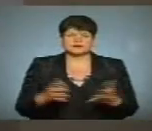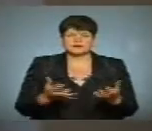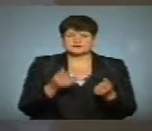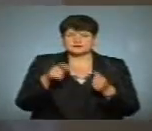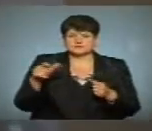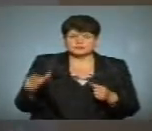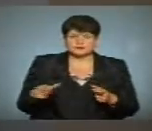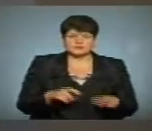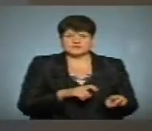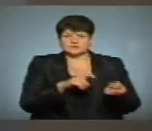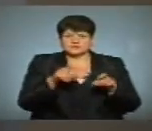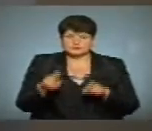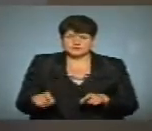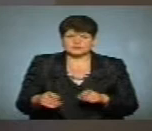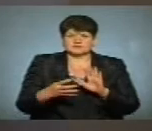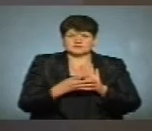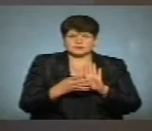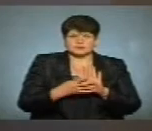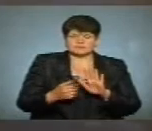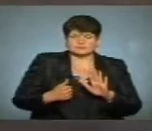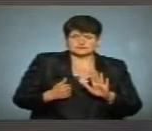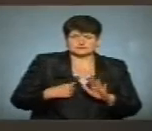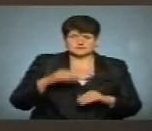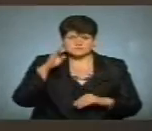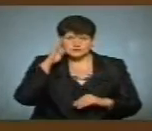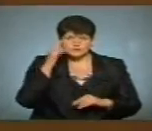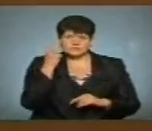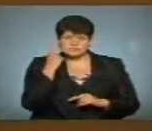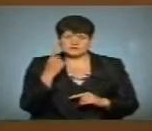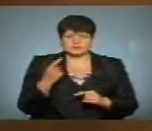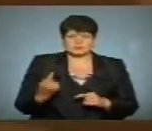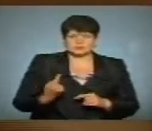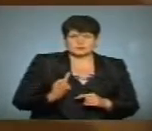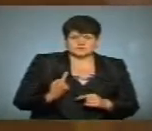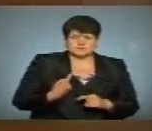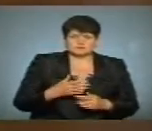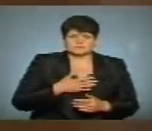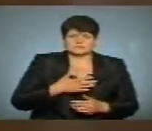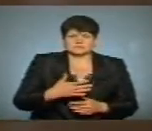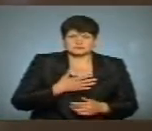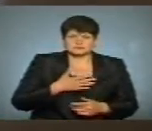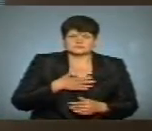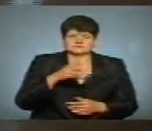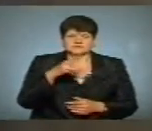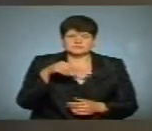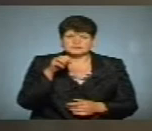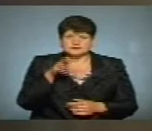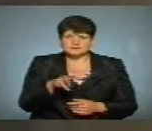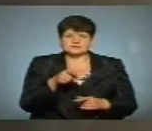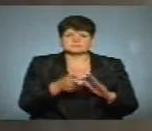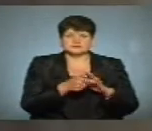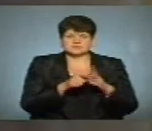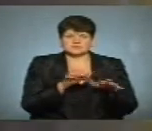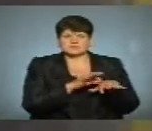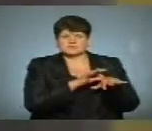Рятувальники евакуювали з казарми 9 військовослужбовців. Один солдат за сценарієм надихався диму. Із задимленого приміщення його